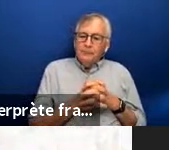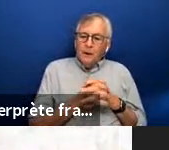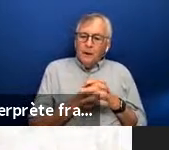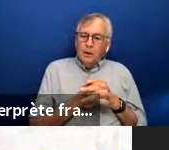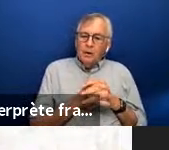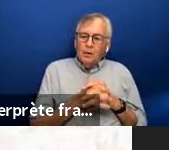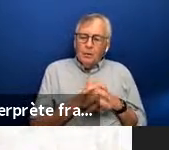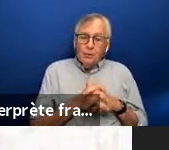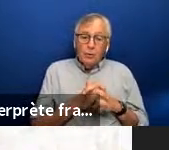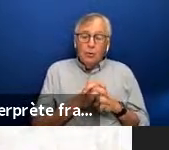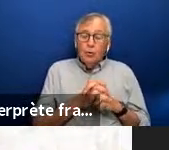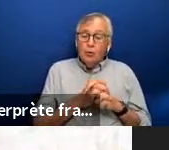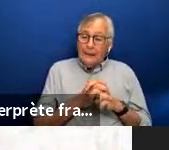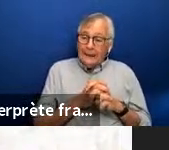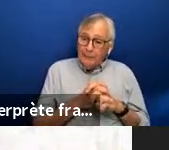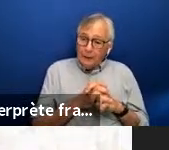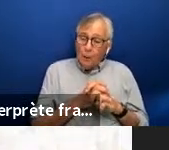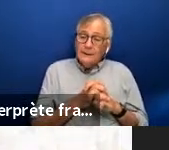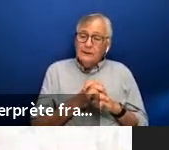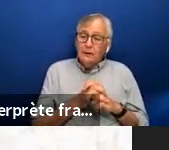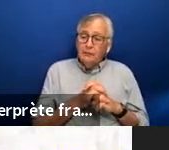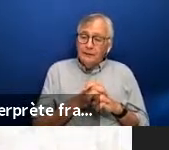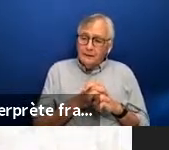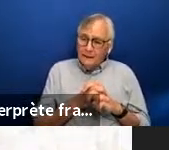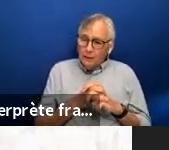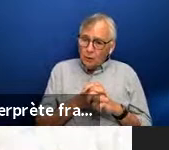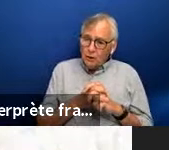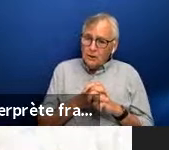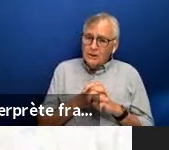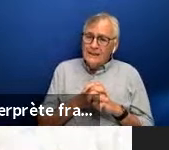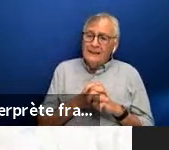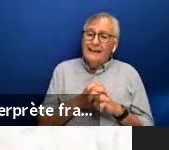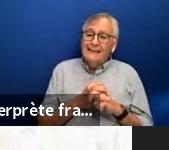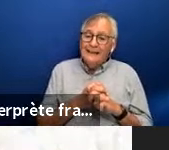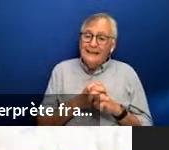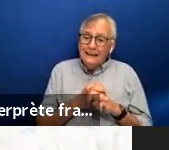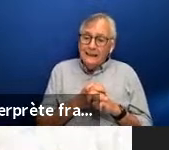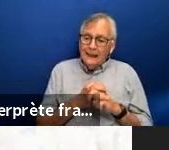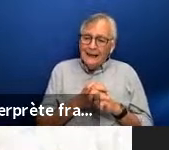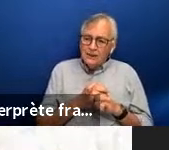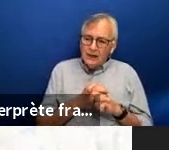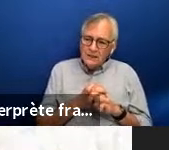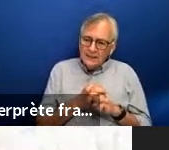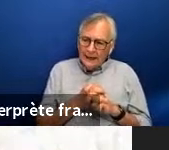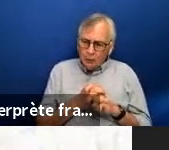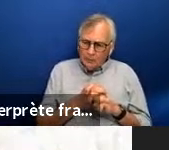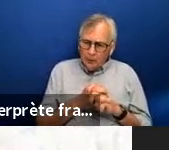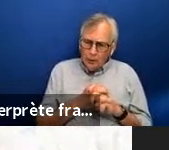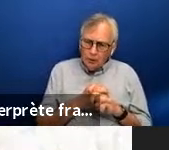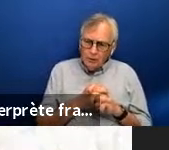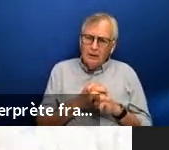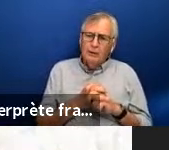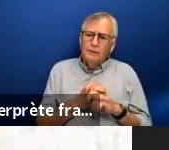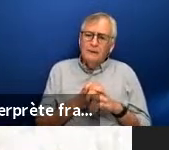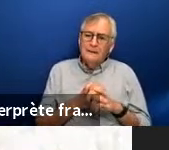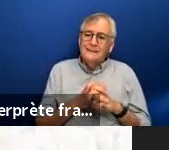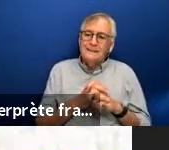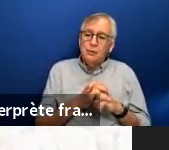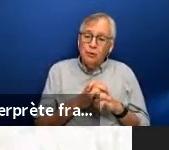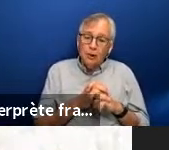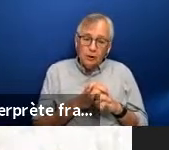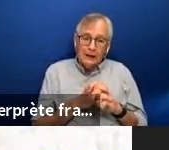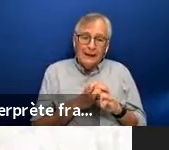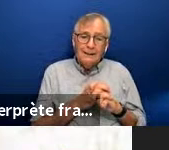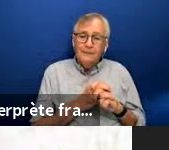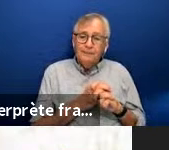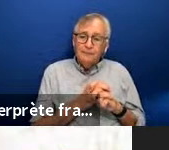Et une des Québécoises qui a fait des recherches, qui est Nathalie Lachance, qui est anthropologue, qui a fait des